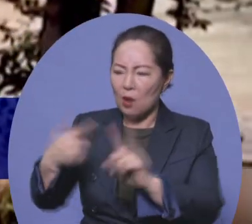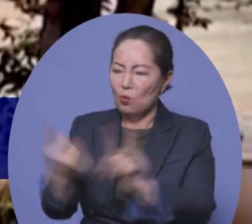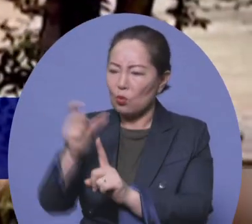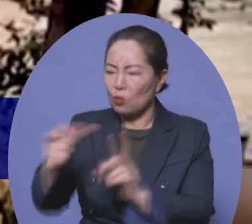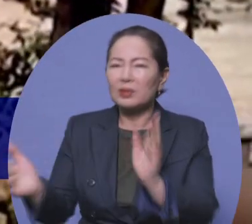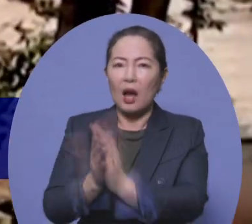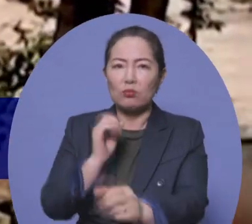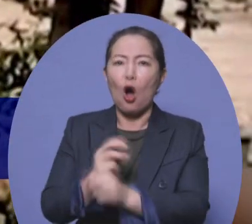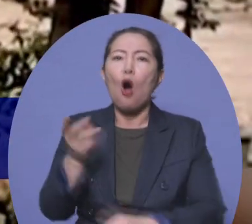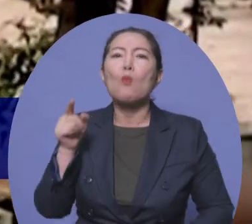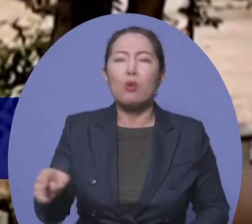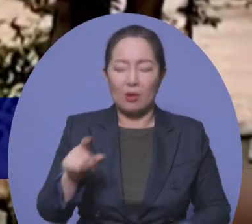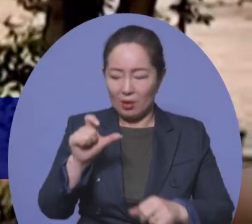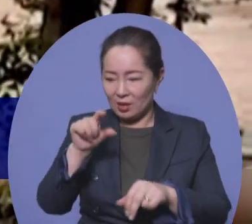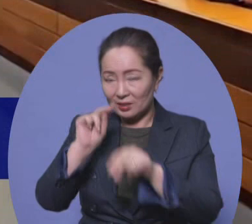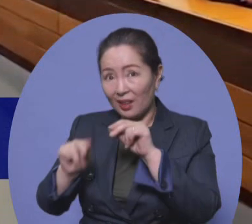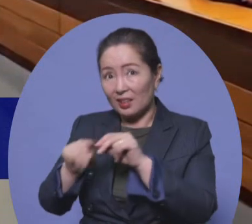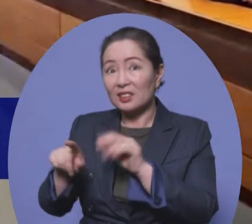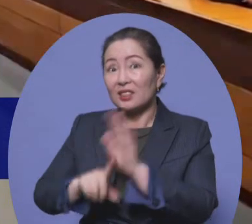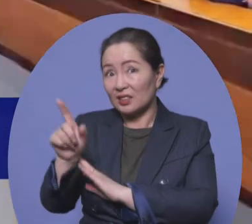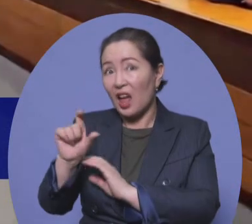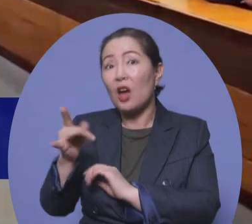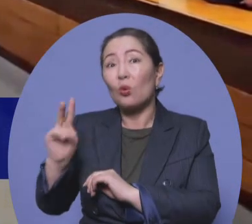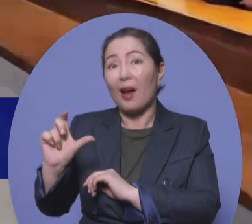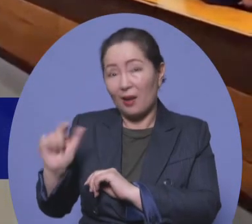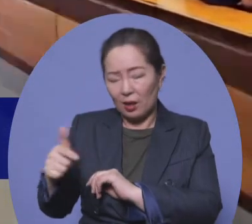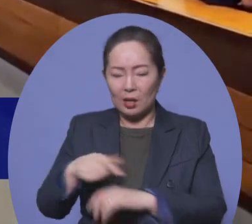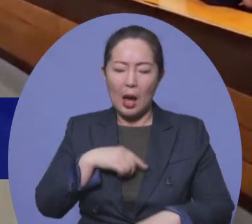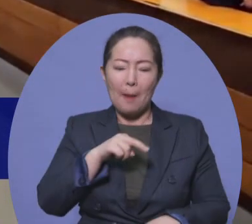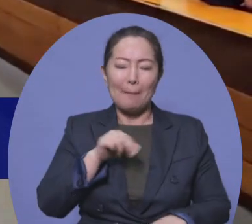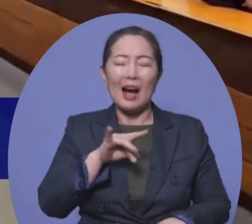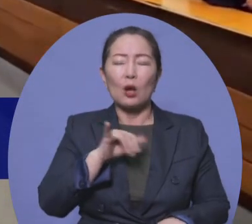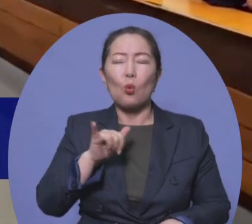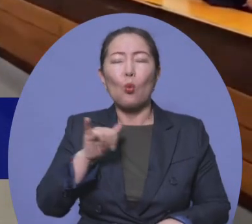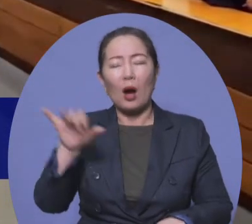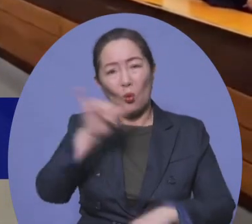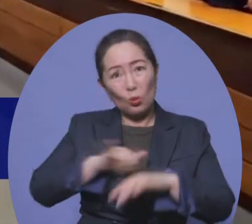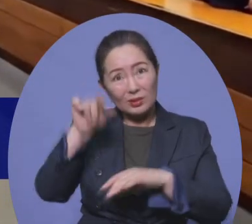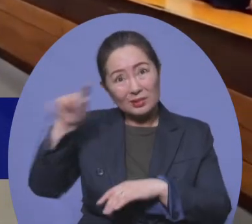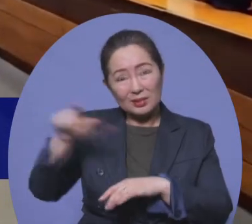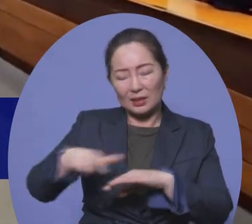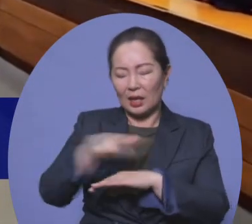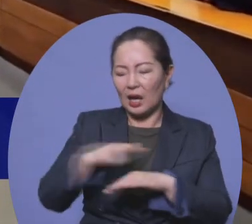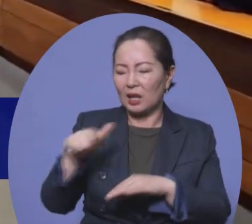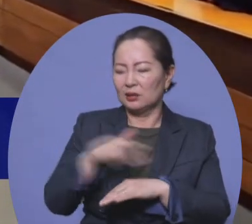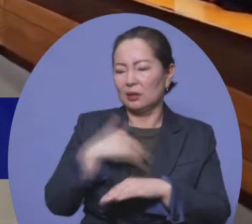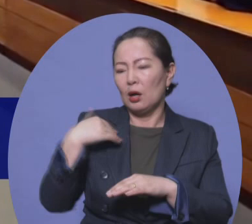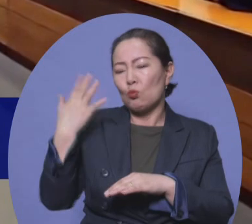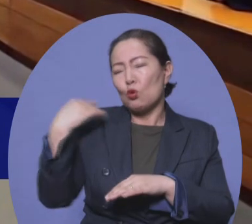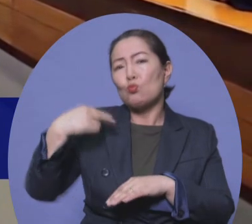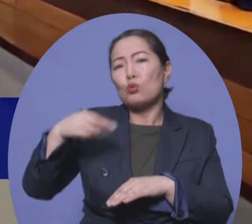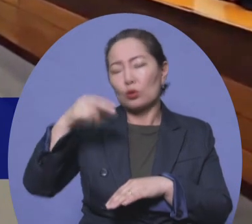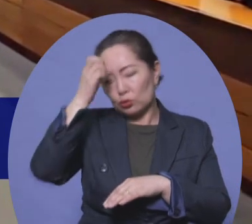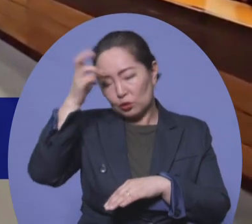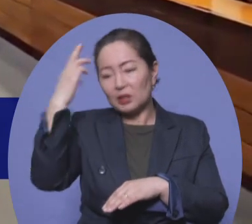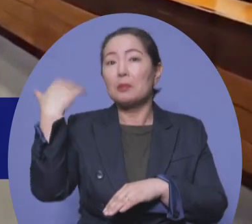гэх хүнслэлээр эрүүг эрэг үүсгэн шалгаж эхэлжээ. Үүнтэй холбогдуулан Парагвай улсын ерөнхий прокурор Эмилиана Ролон Пернандес, бүр гарагт